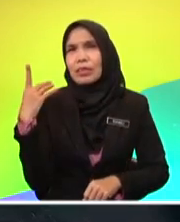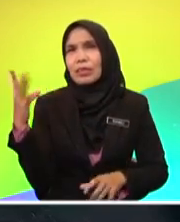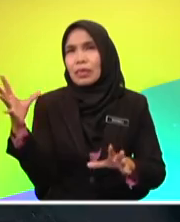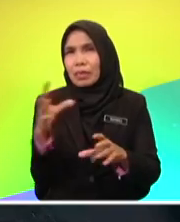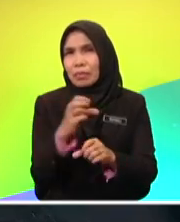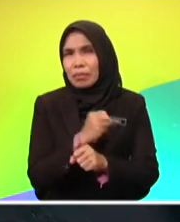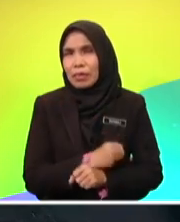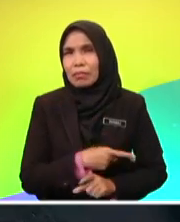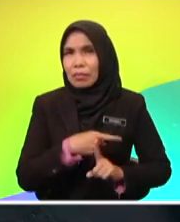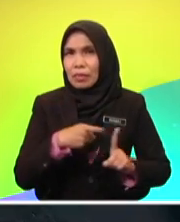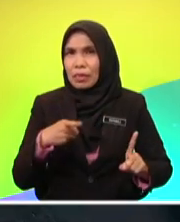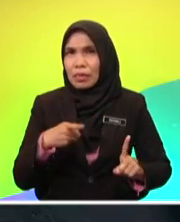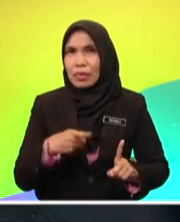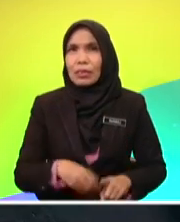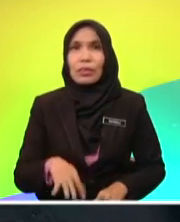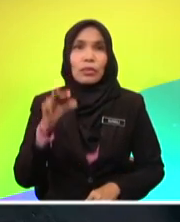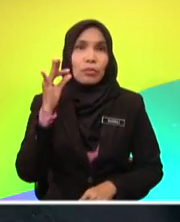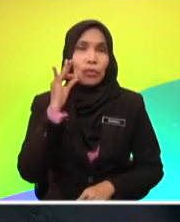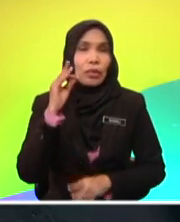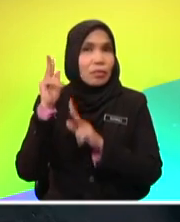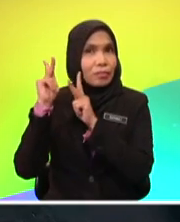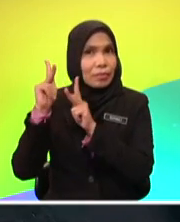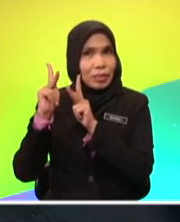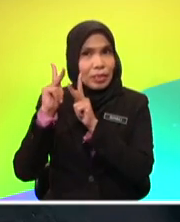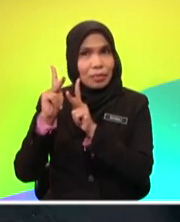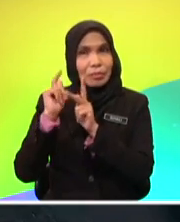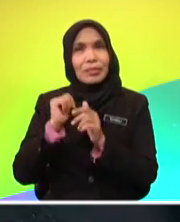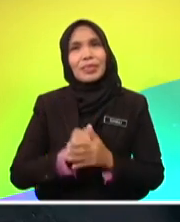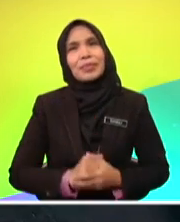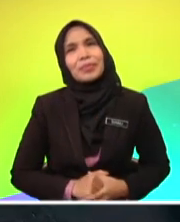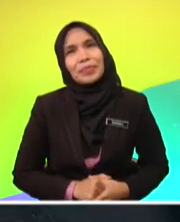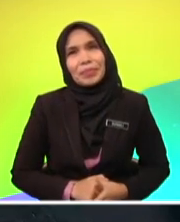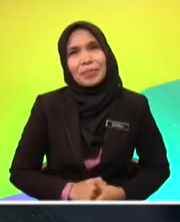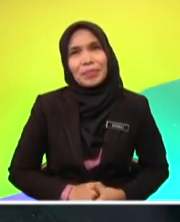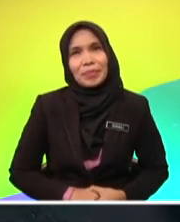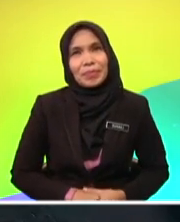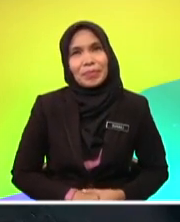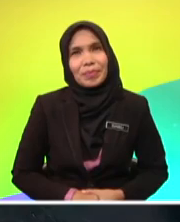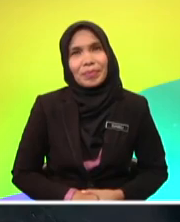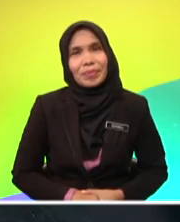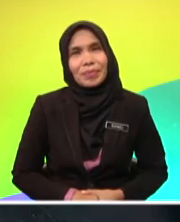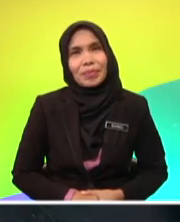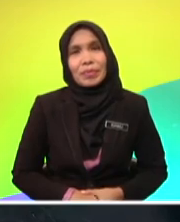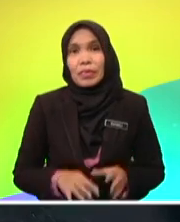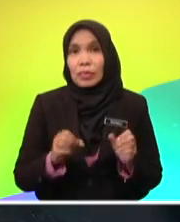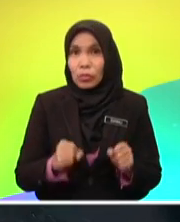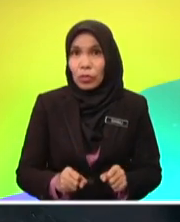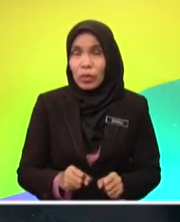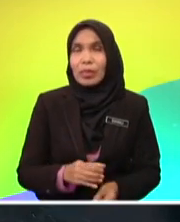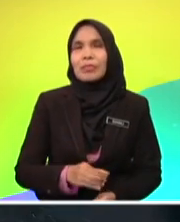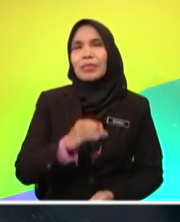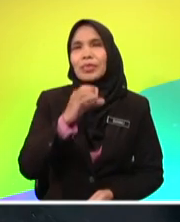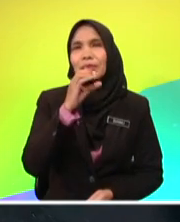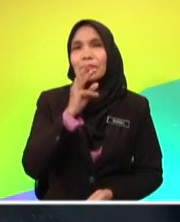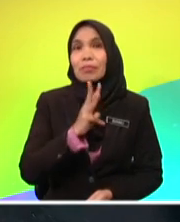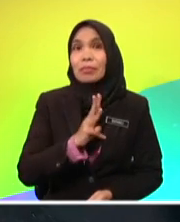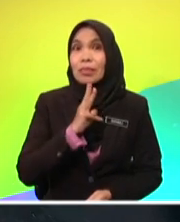Daripada buah yang bakal saya bawa pulang sekejap lagi, dah tentu boleh minum airnya. Ya, betul.